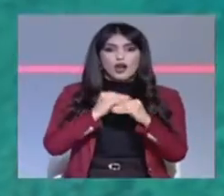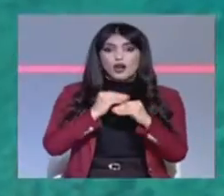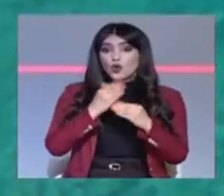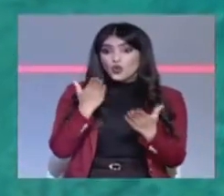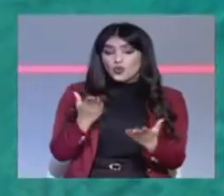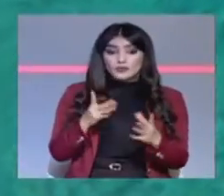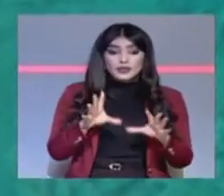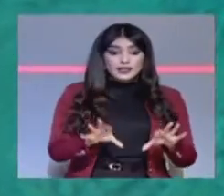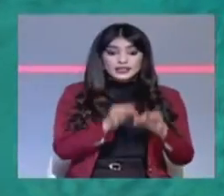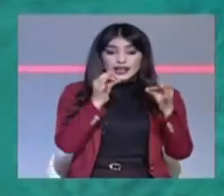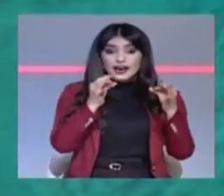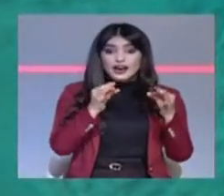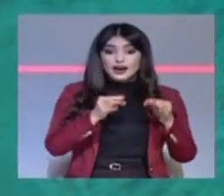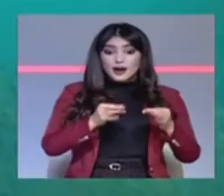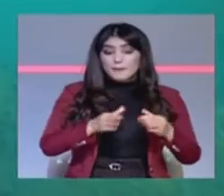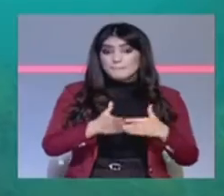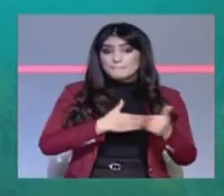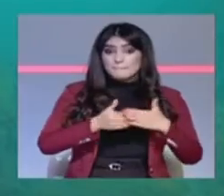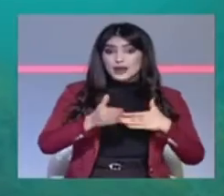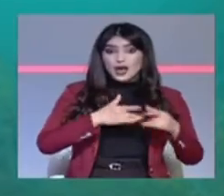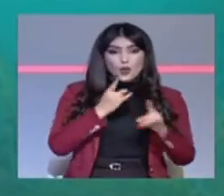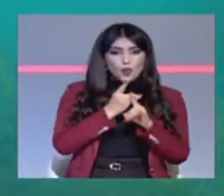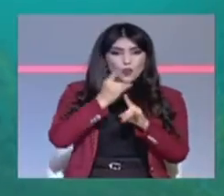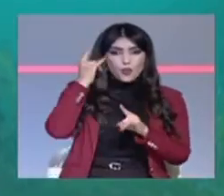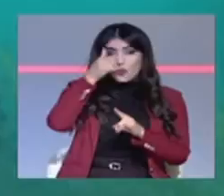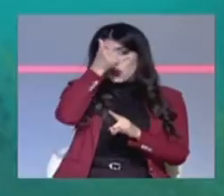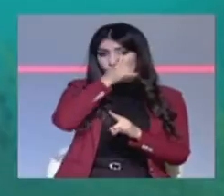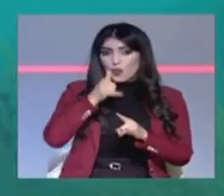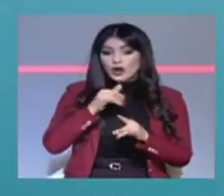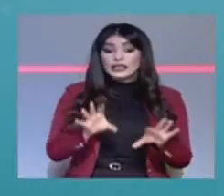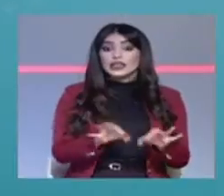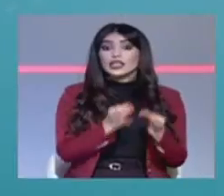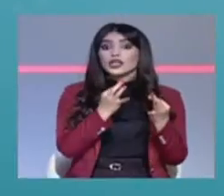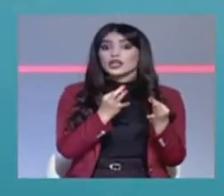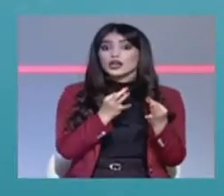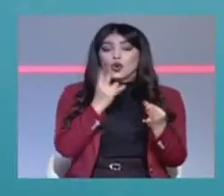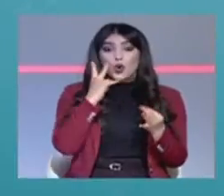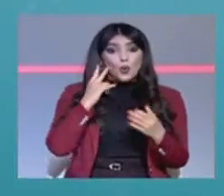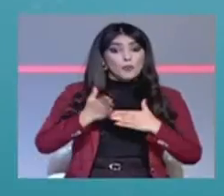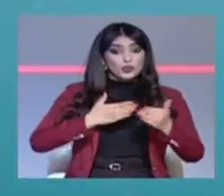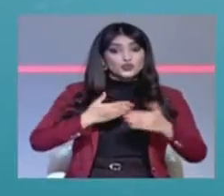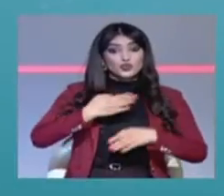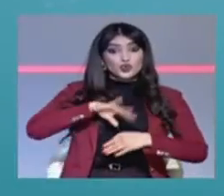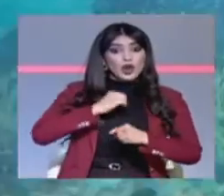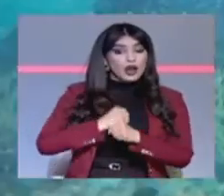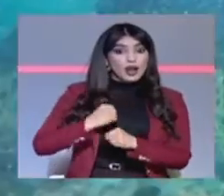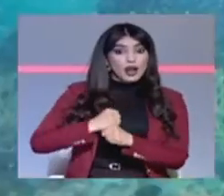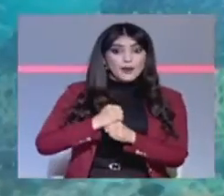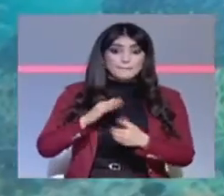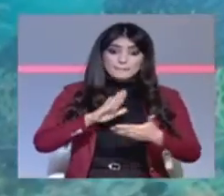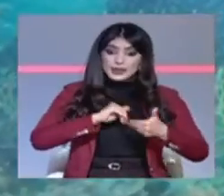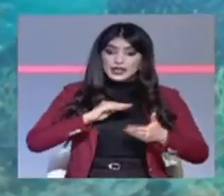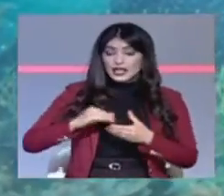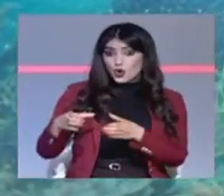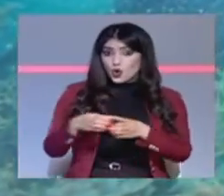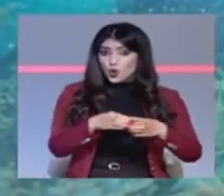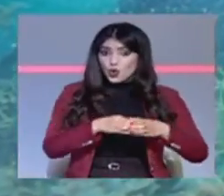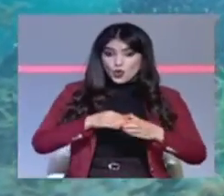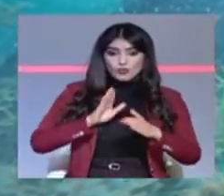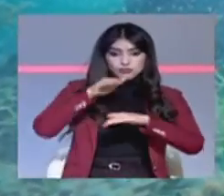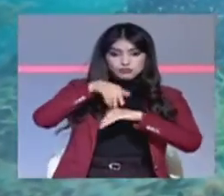استخرجوا الاثار من البحريه تطلبوا معرفه باخوانه مهمه تحتم التنسيق بين افراد الفريق